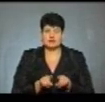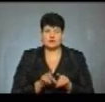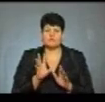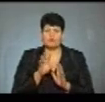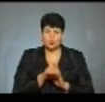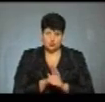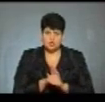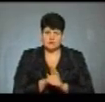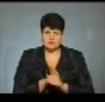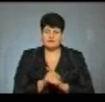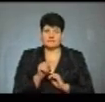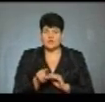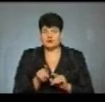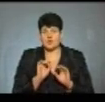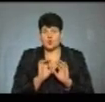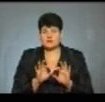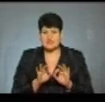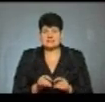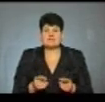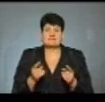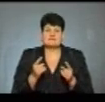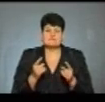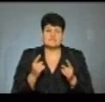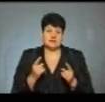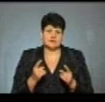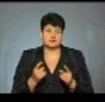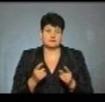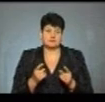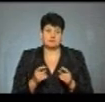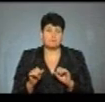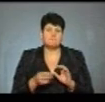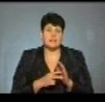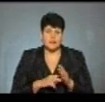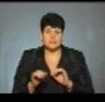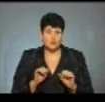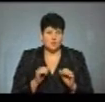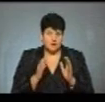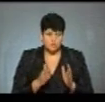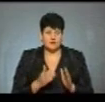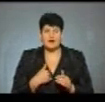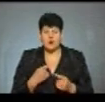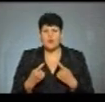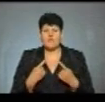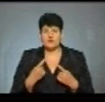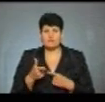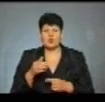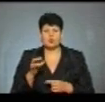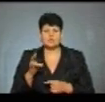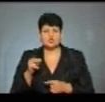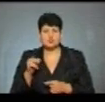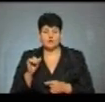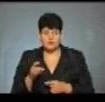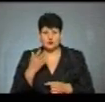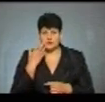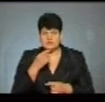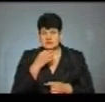включена в те, що я розказував, в великі амбітні плани уряду. Я говорив з Гончаруком, він сказав, що